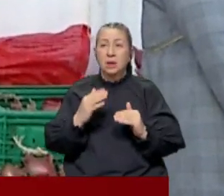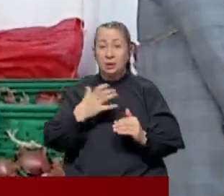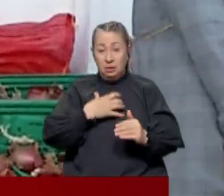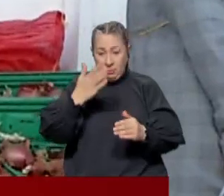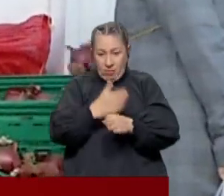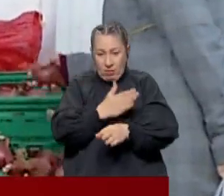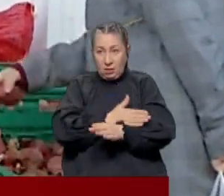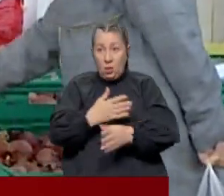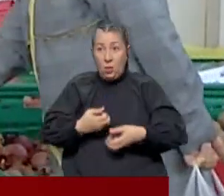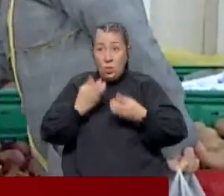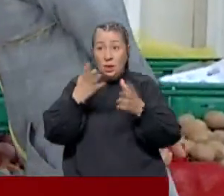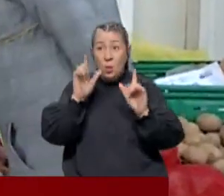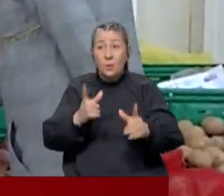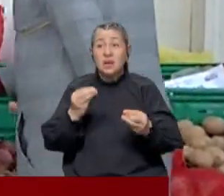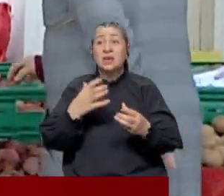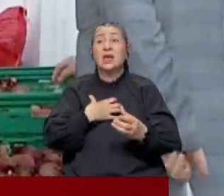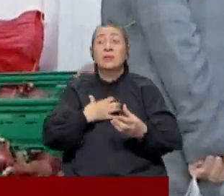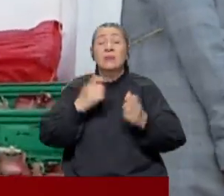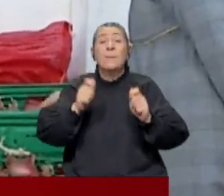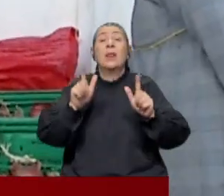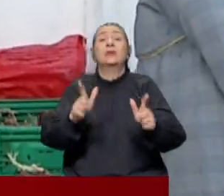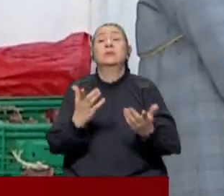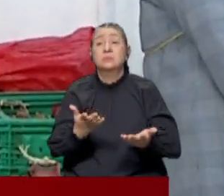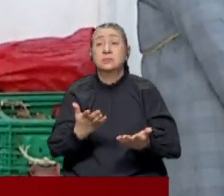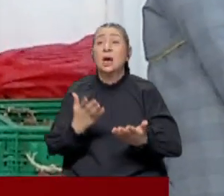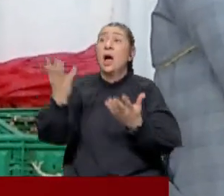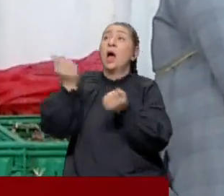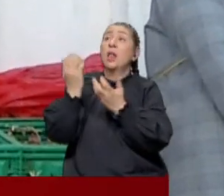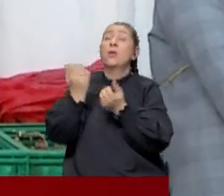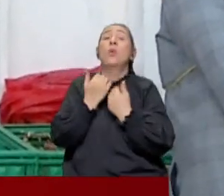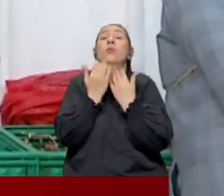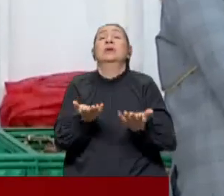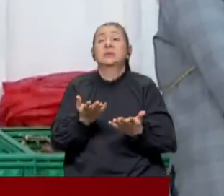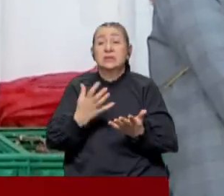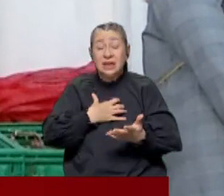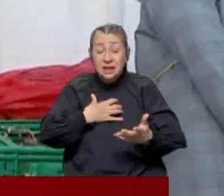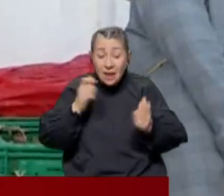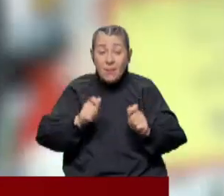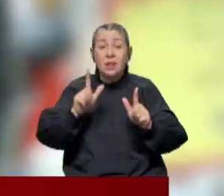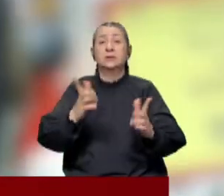ülkende üretmen gereken maddeleri kendin üretmen lazım. İthalatla olmaz bu iş, üretimle olur.